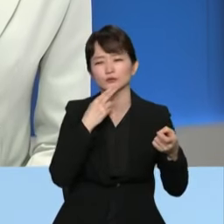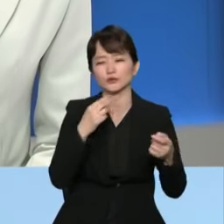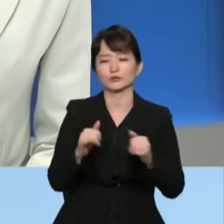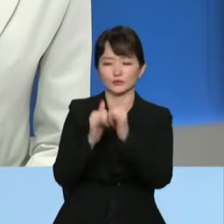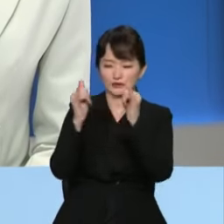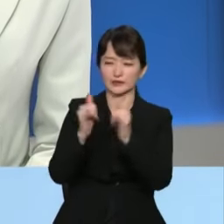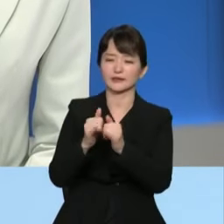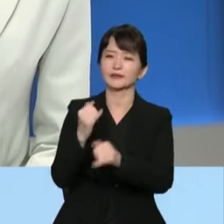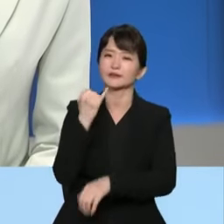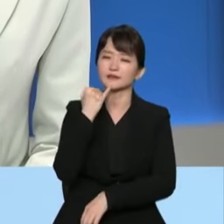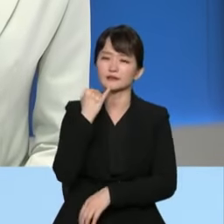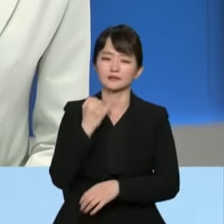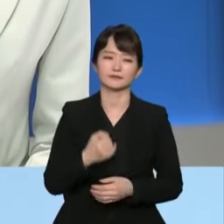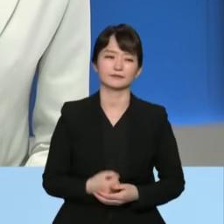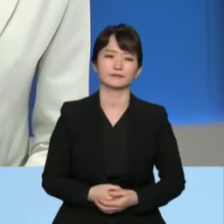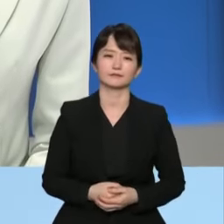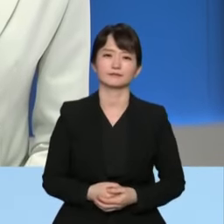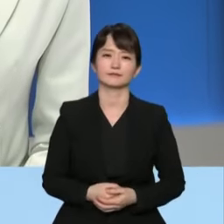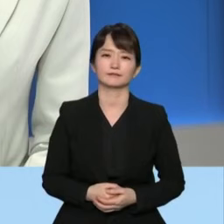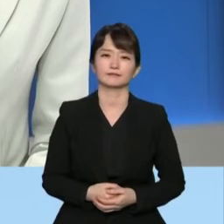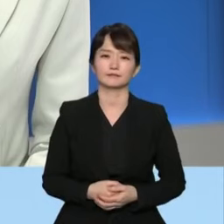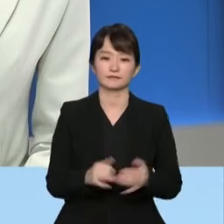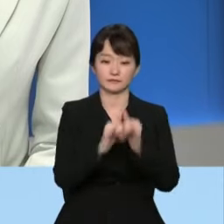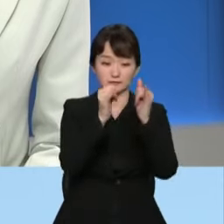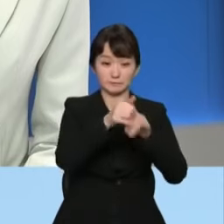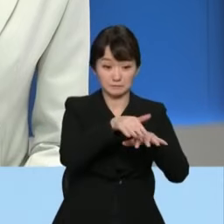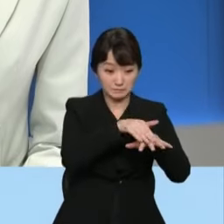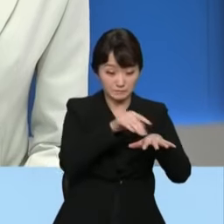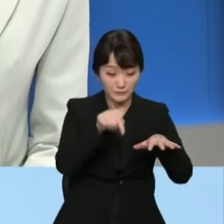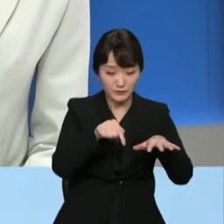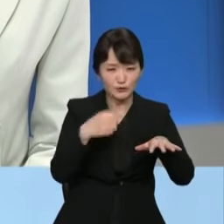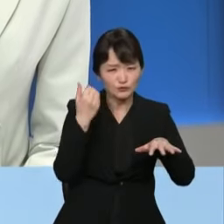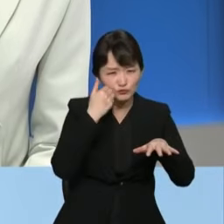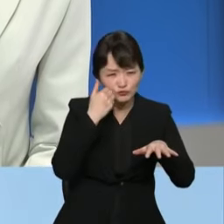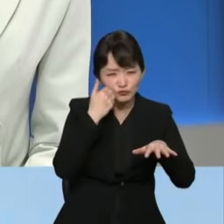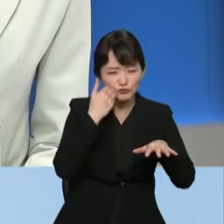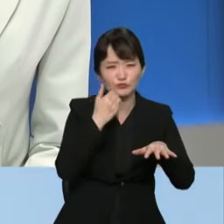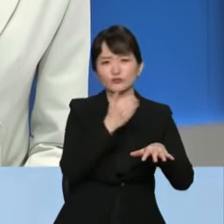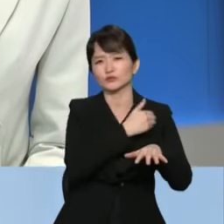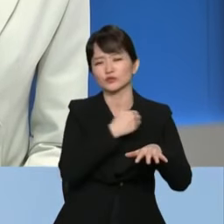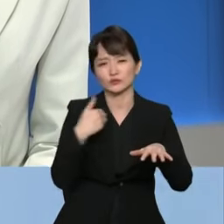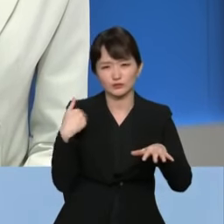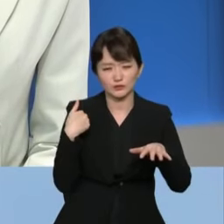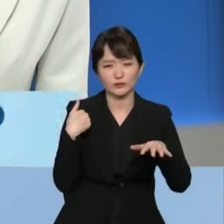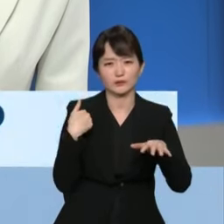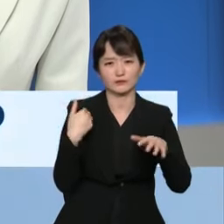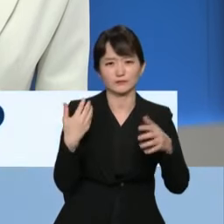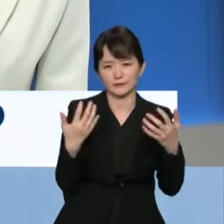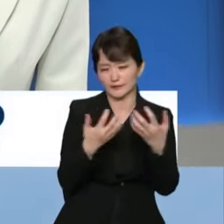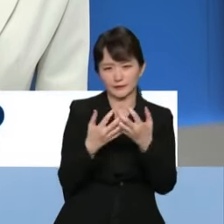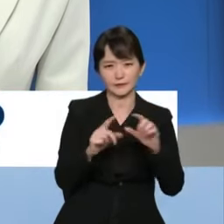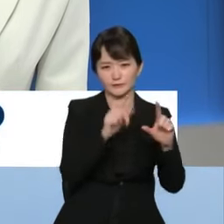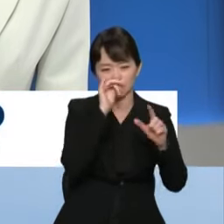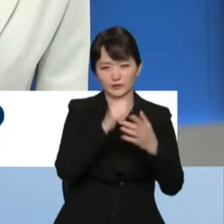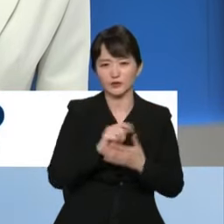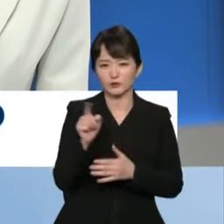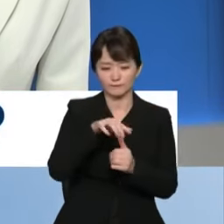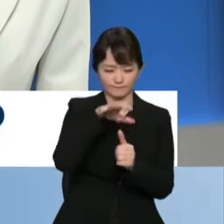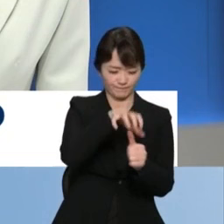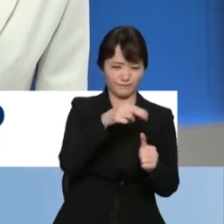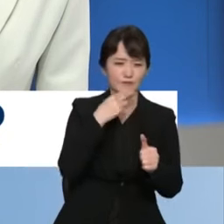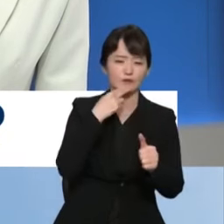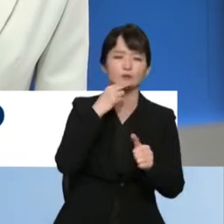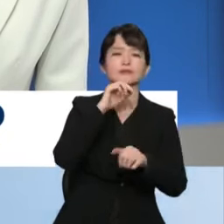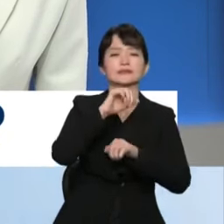사고선 그들이라면 누구나 더불어 풍요로 수 있고 그리고 어떤 구속도 없이 자유를